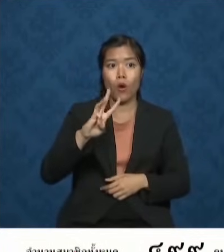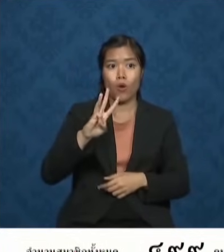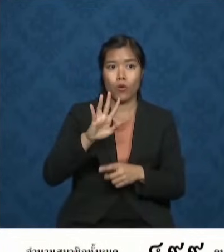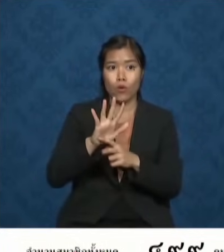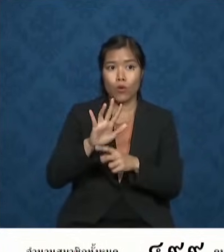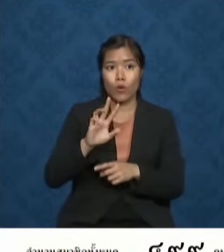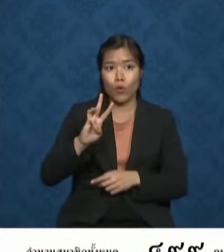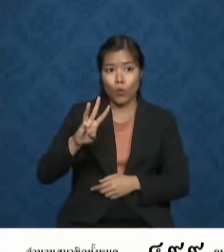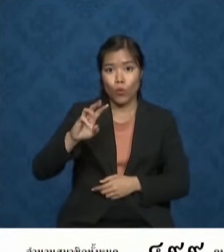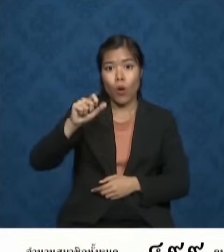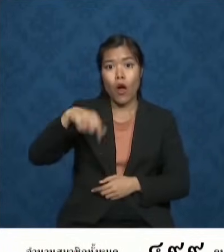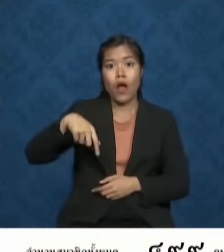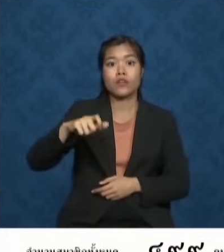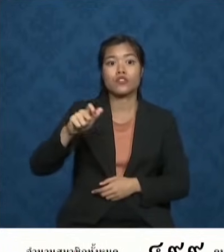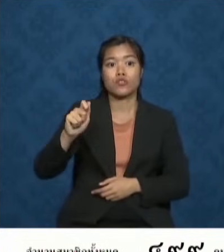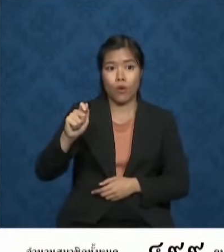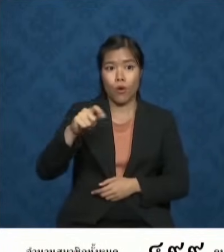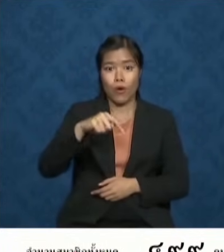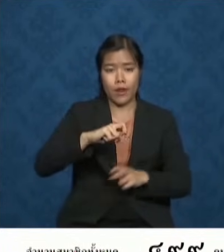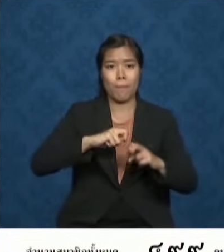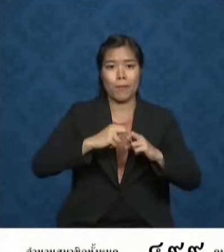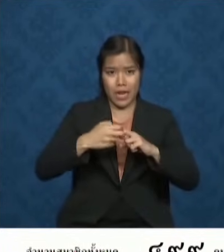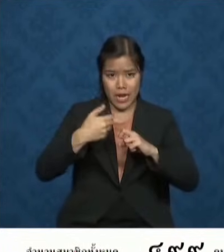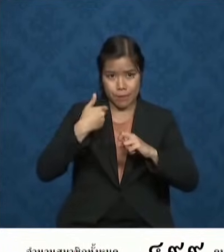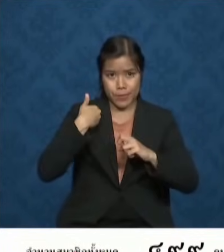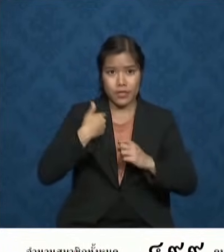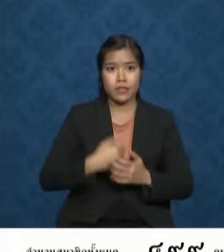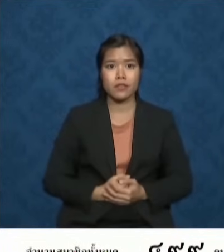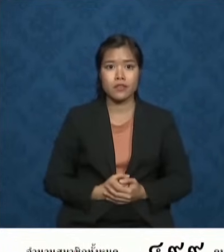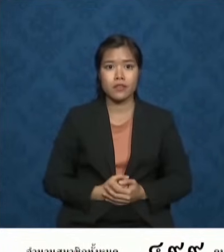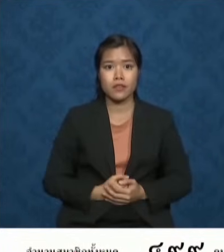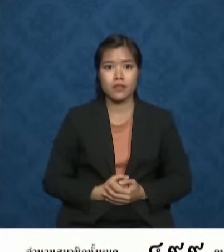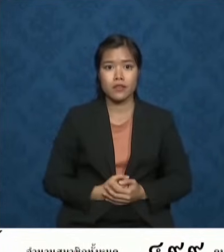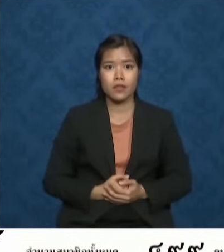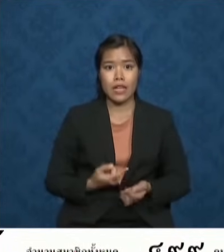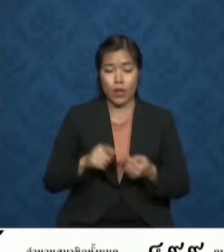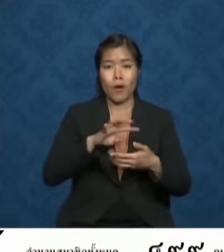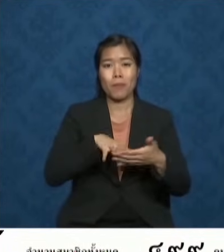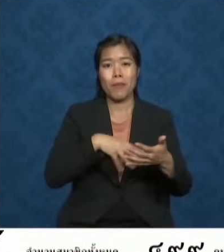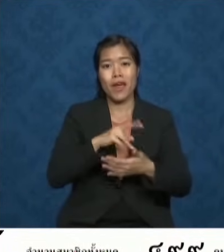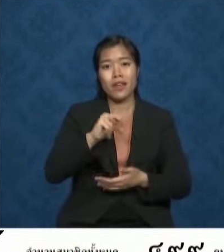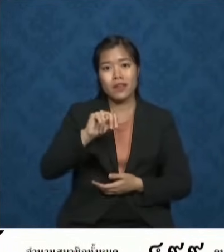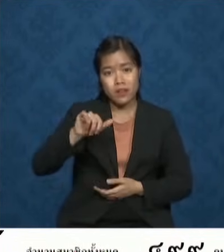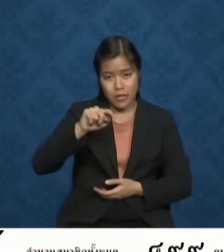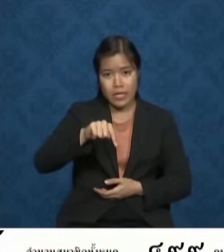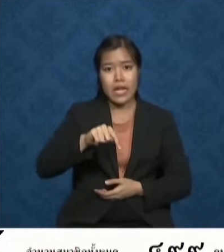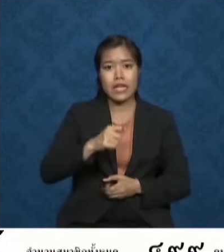ผมเรียนว่านโยบายนี้เราทำจริงผมตั้งคณะท